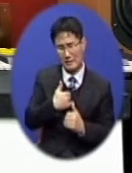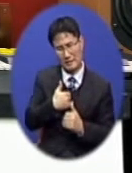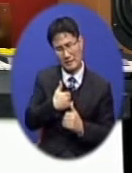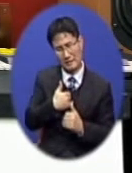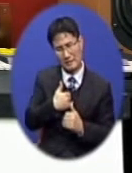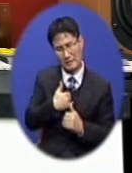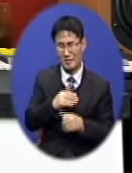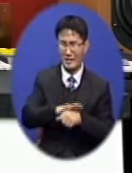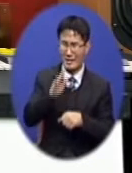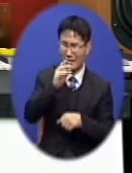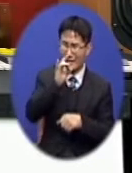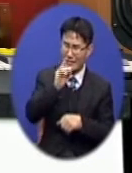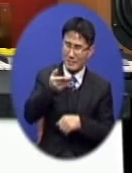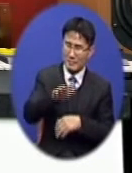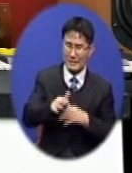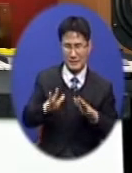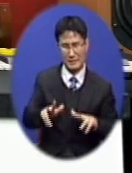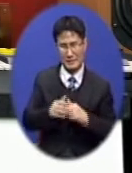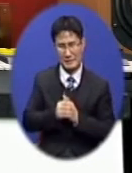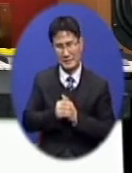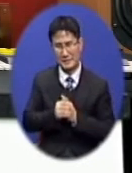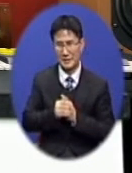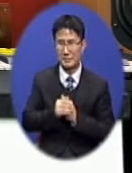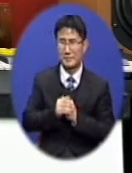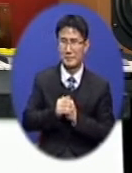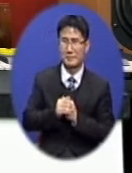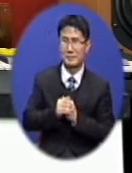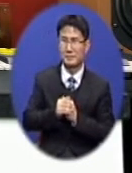생각도 안 되기에 지금